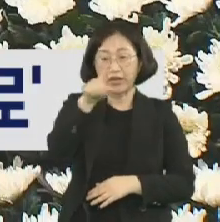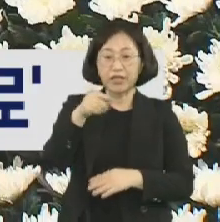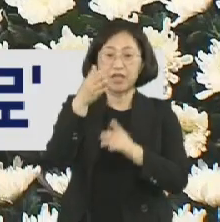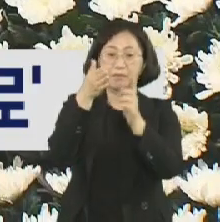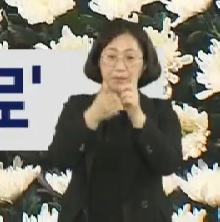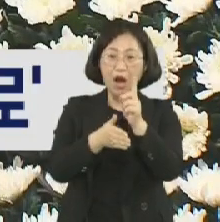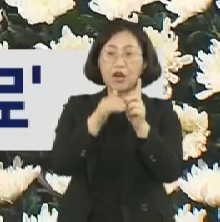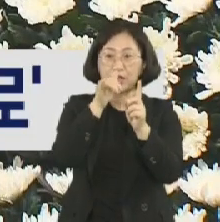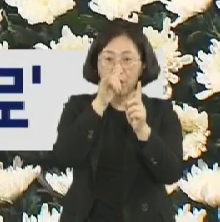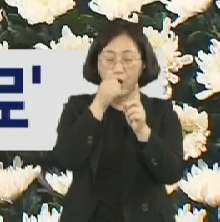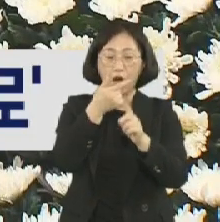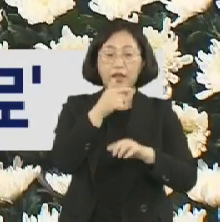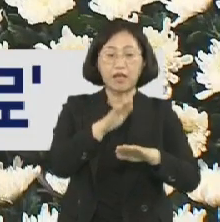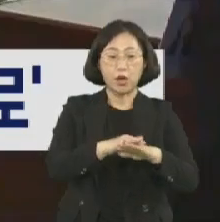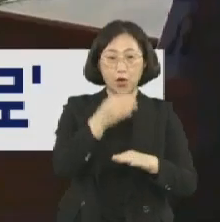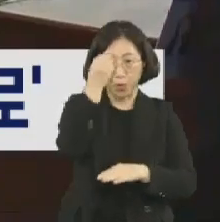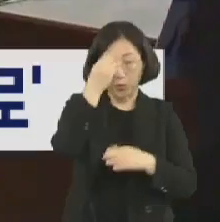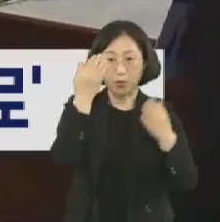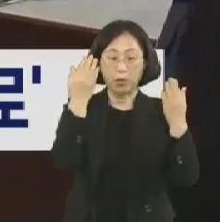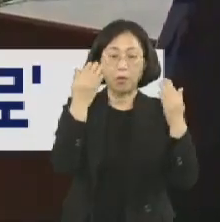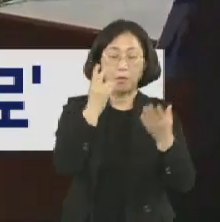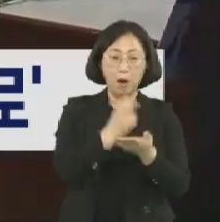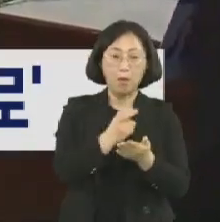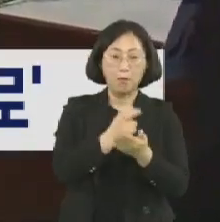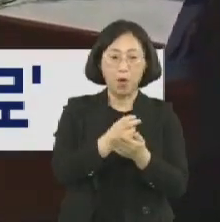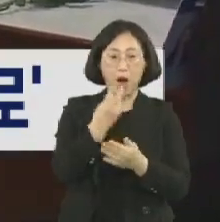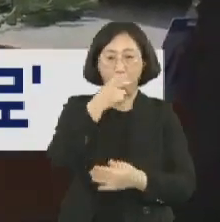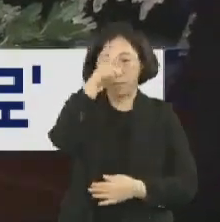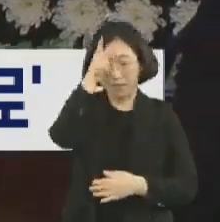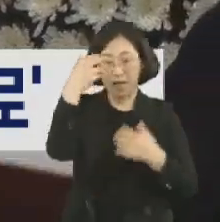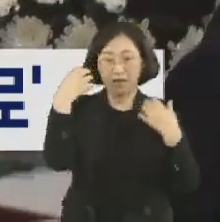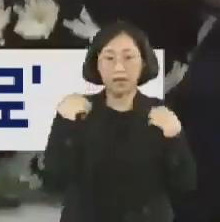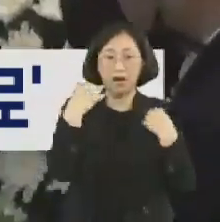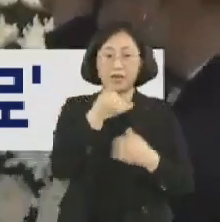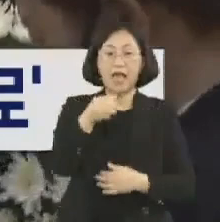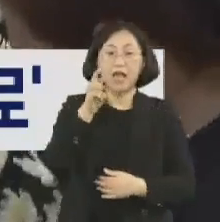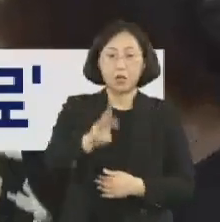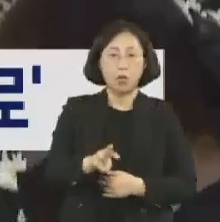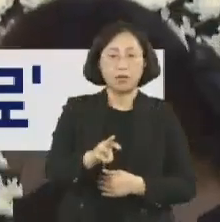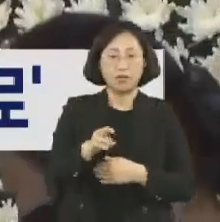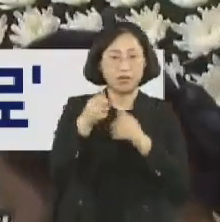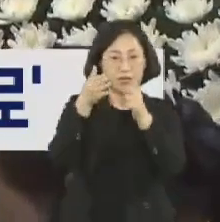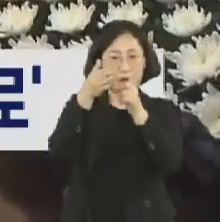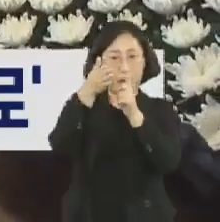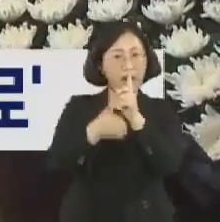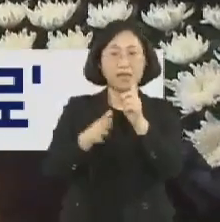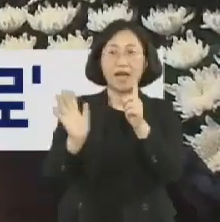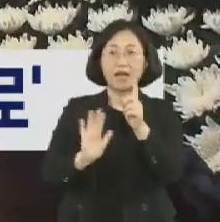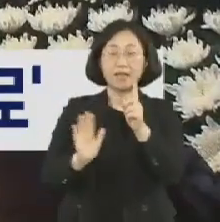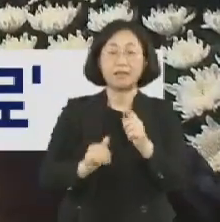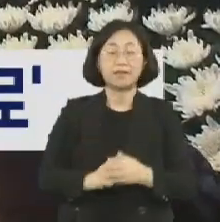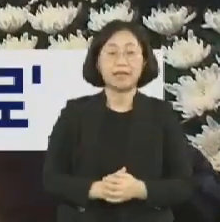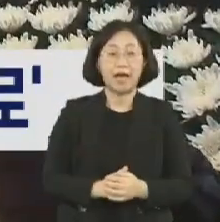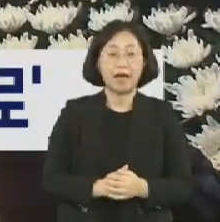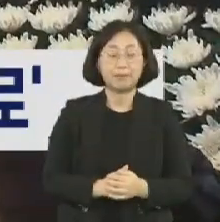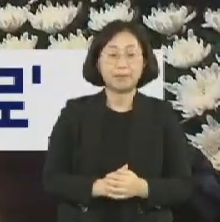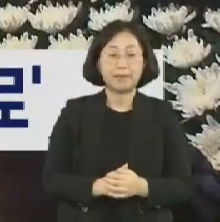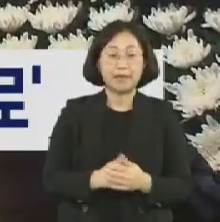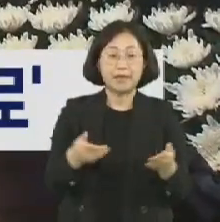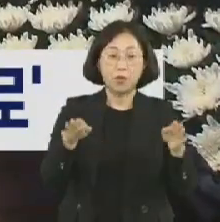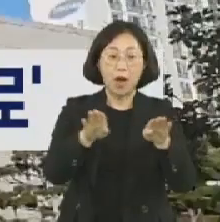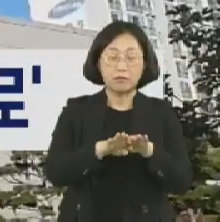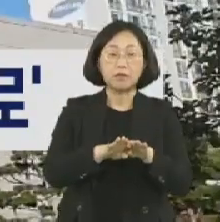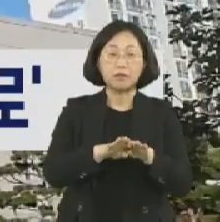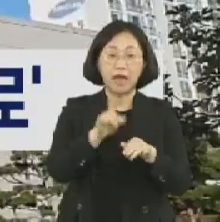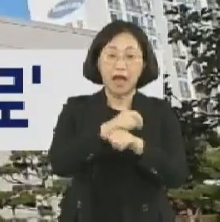게양하는 가운데 대전 고등 법원과 대전 9 등 검찰청 세종시 등은 주기를 계양 하지 않았습니다 이들 기관들은